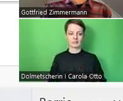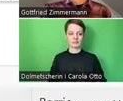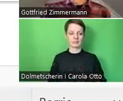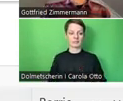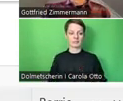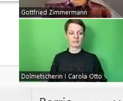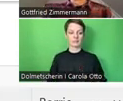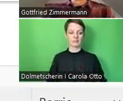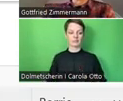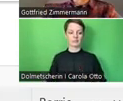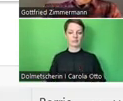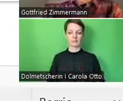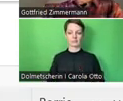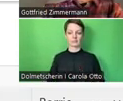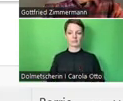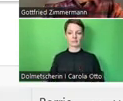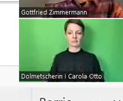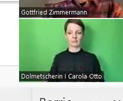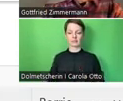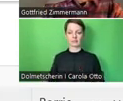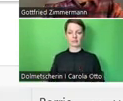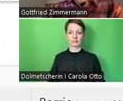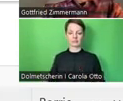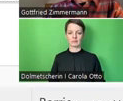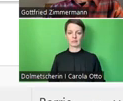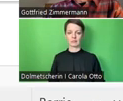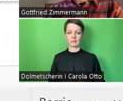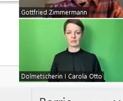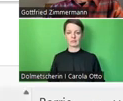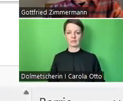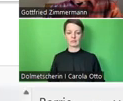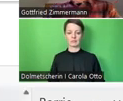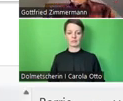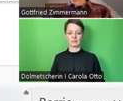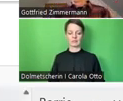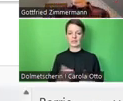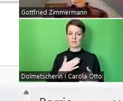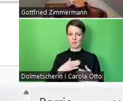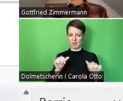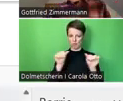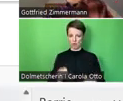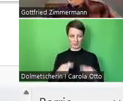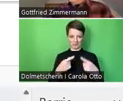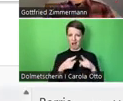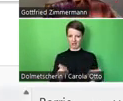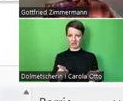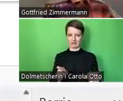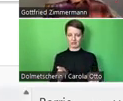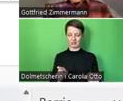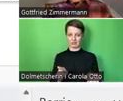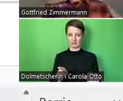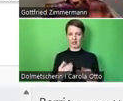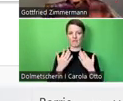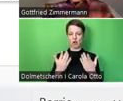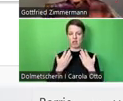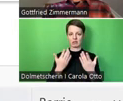Ich muss das jetzt, ich habe das jetzt irgendwie in einem anderen Aktiviert. Modus vorliegen. Das war jetzt Barrierefreies Word nicht erweiterte